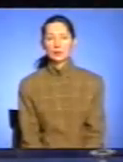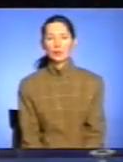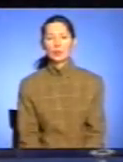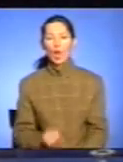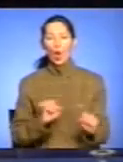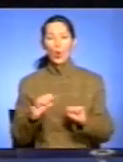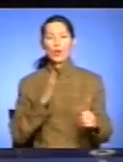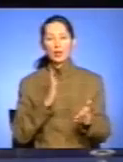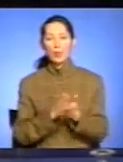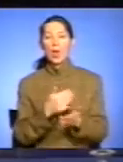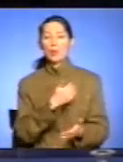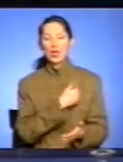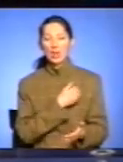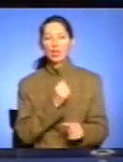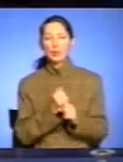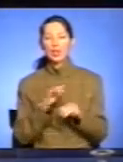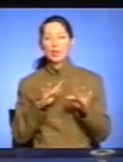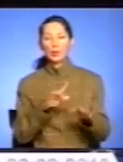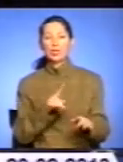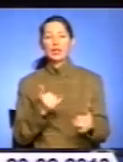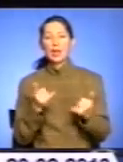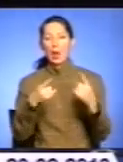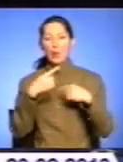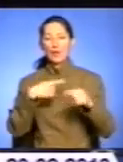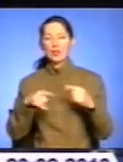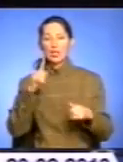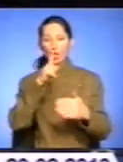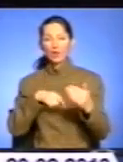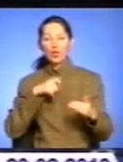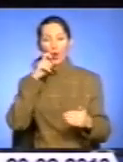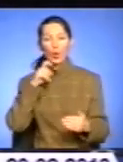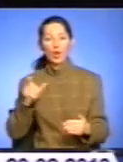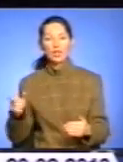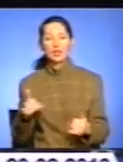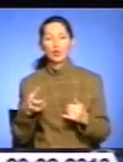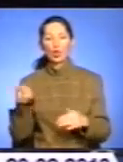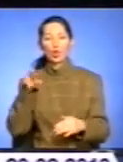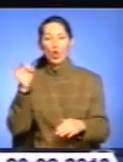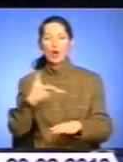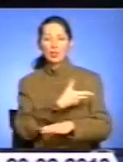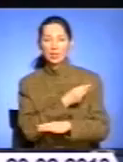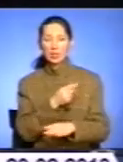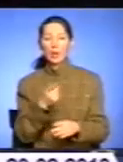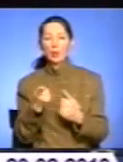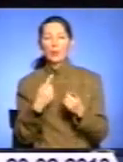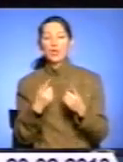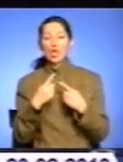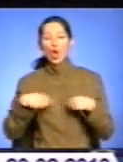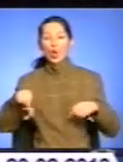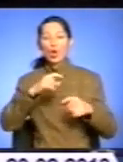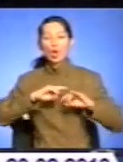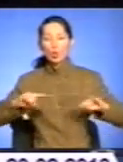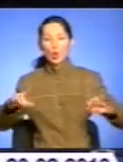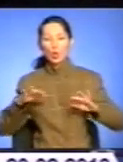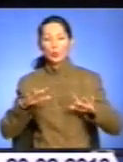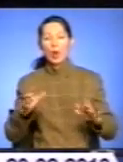Уряд має намір вжити заходів для повернення довіри українців до вакцинації. Про це під час круглого столу з експертами у справі охорони здоров'я